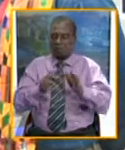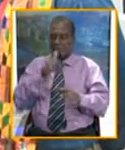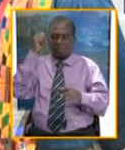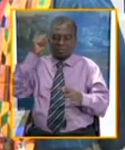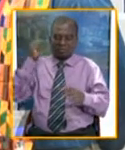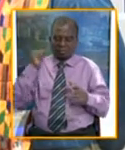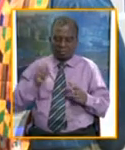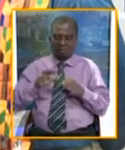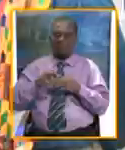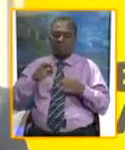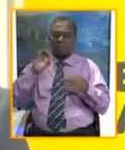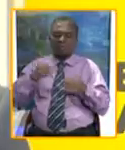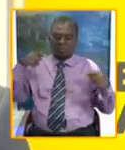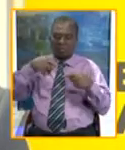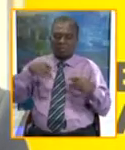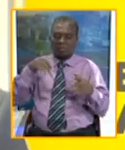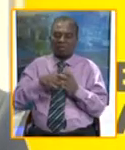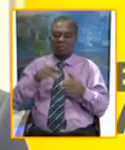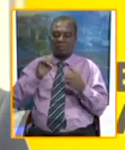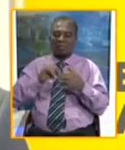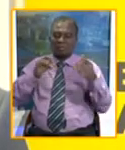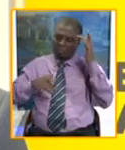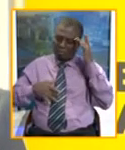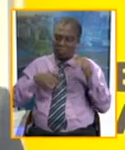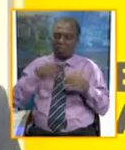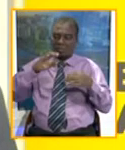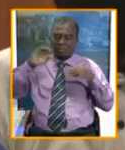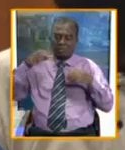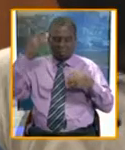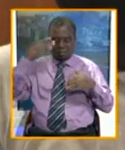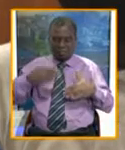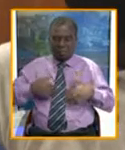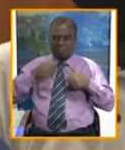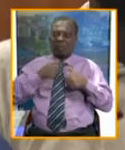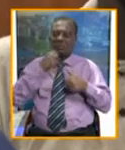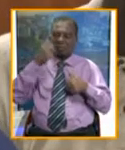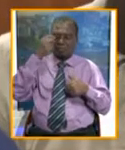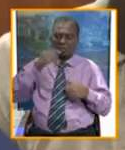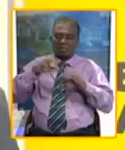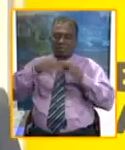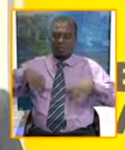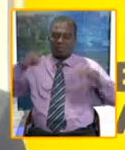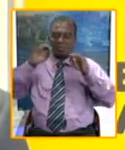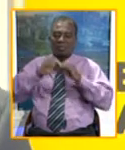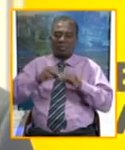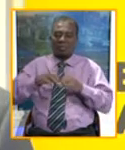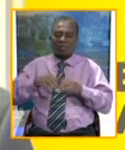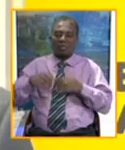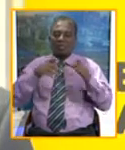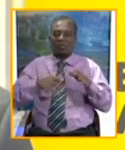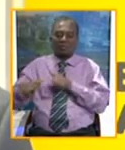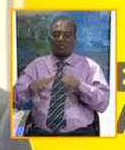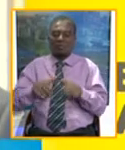lutte contre cette épidémie, le ministère de tutelle a rappelé à ses acteurs l'importance d'agir. En posant cet